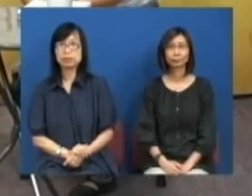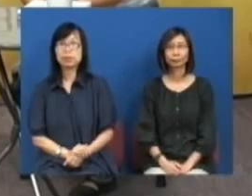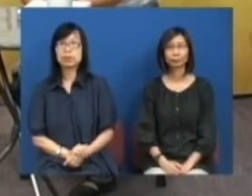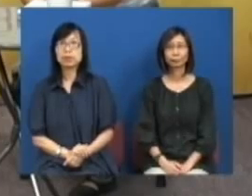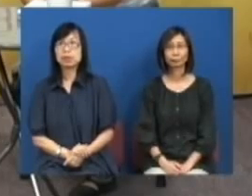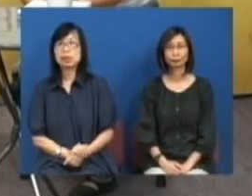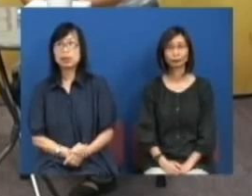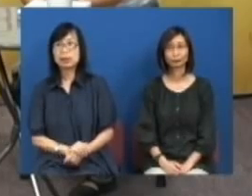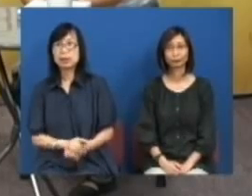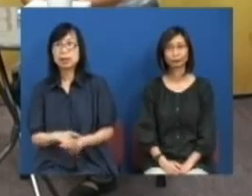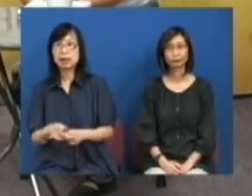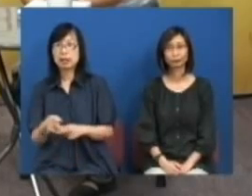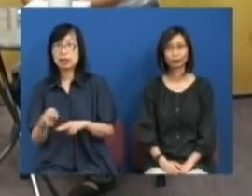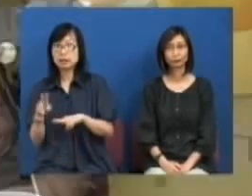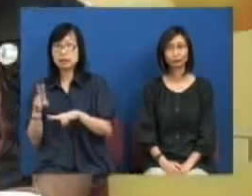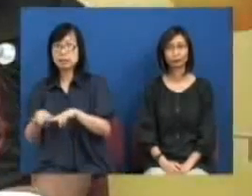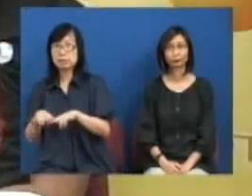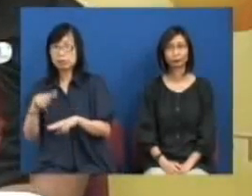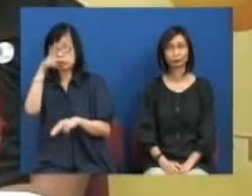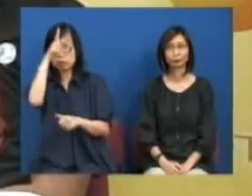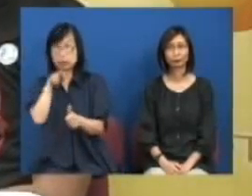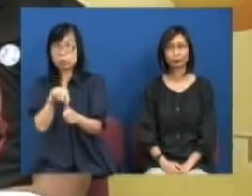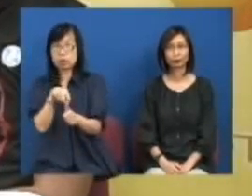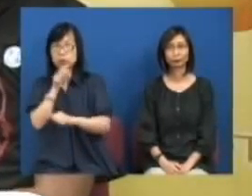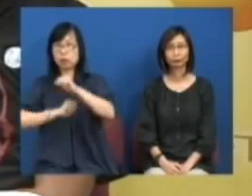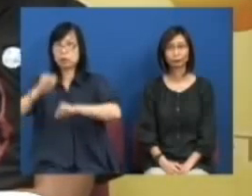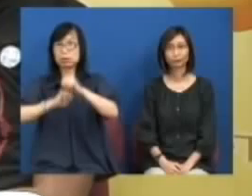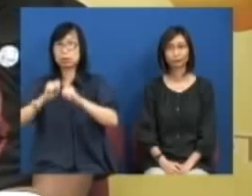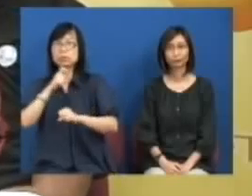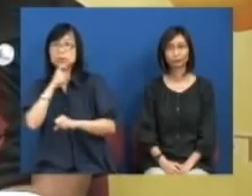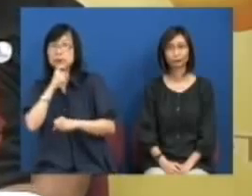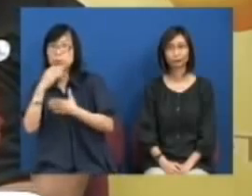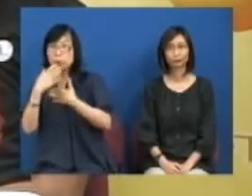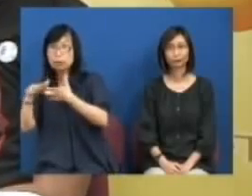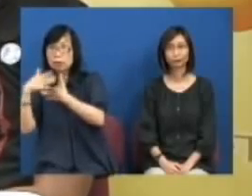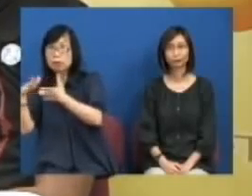咁多次中共嘅政治運動裏邊，到底有冇外國人干涉咧？抑或係